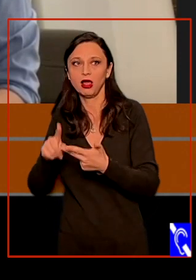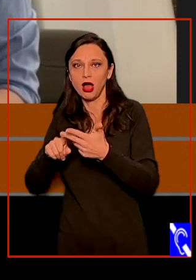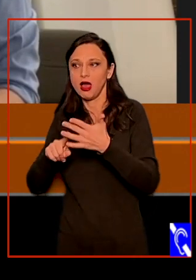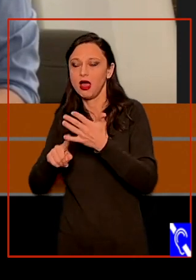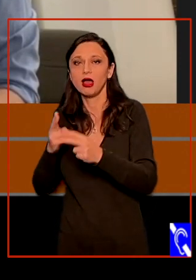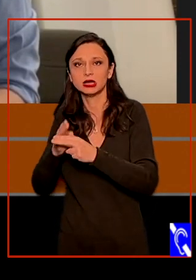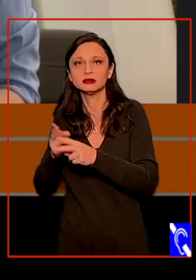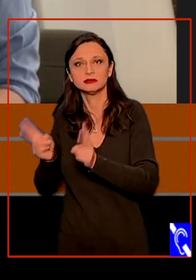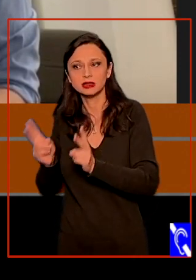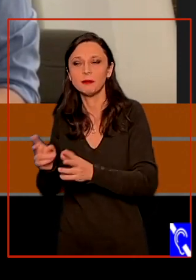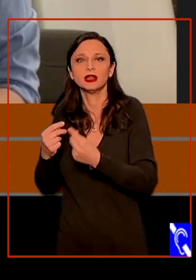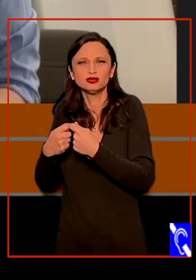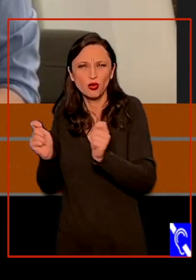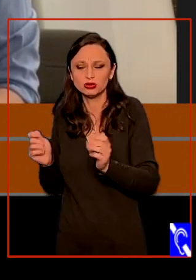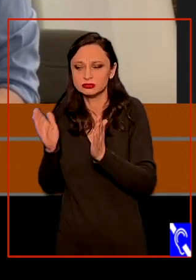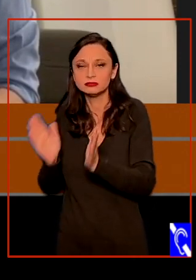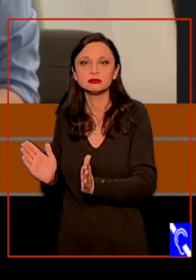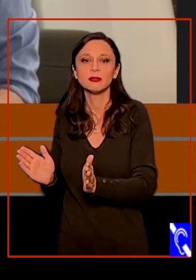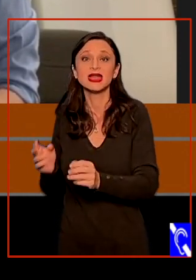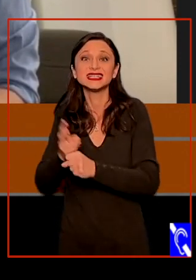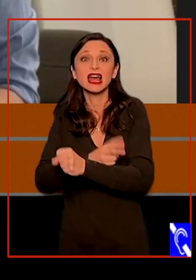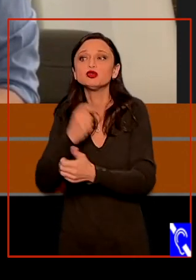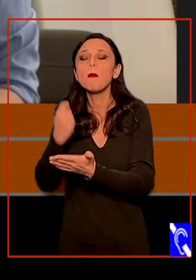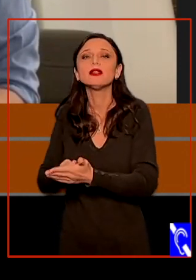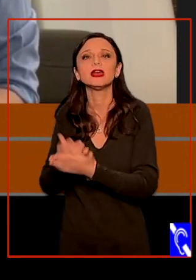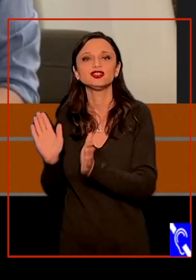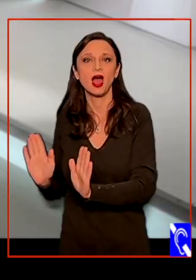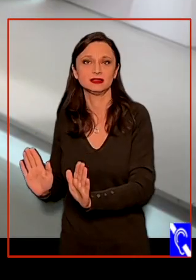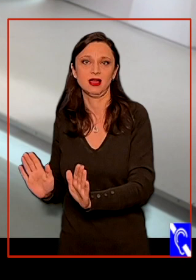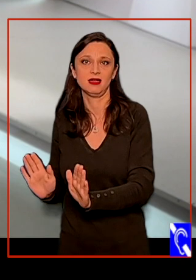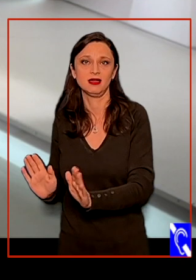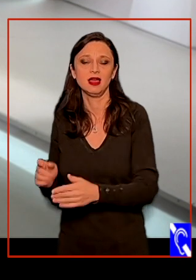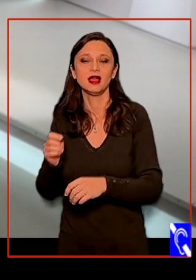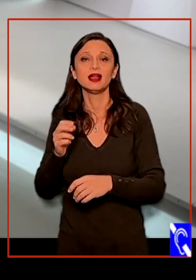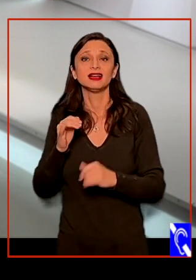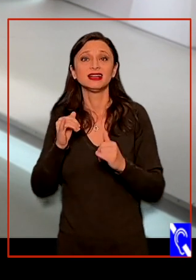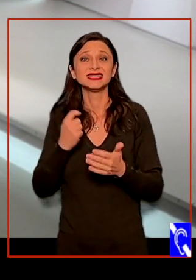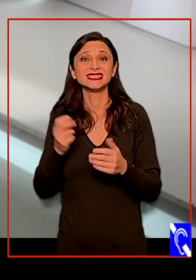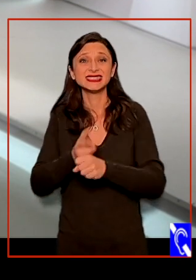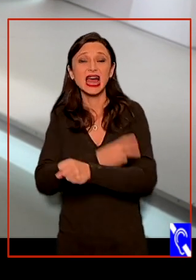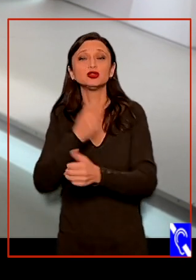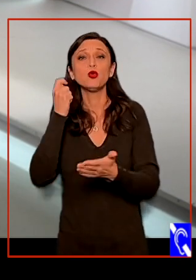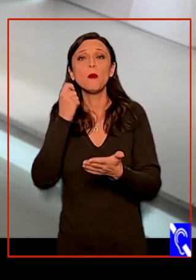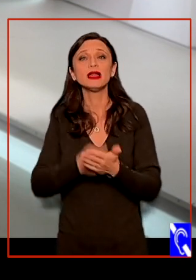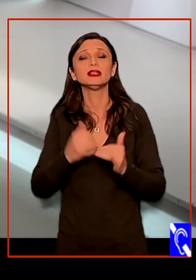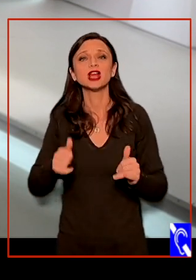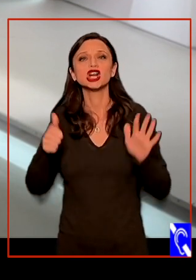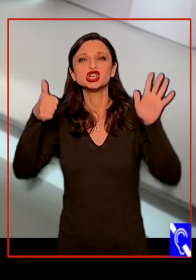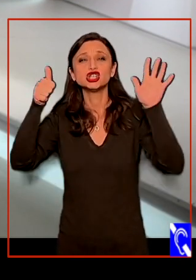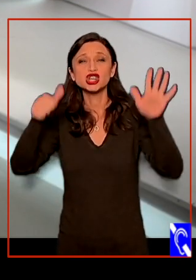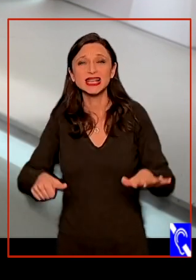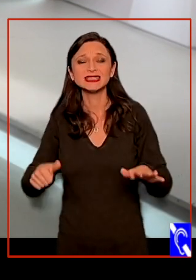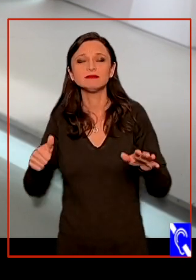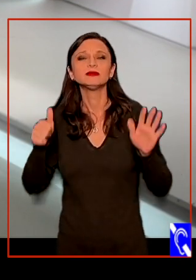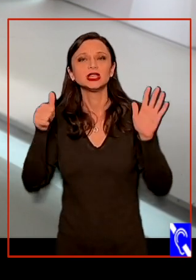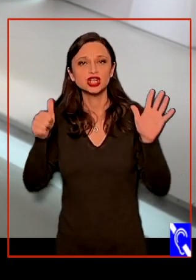care trebuie să le fie satisfăcute, pentru că statul plătește pentru asta. Statul plătește astăzi undeva la 6.000 de lei pe